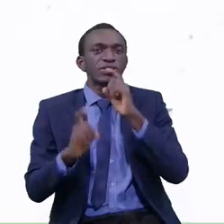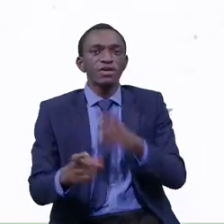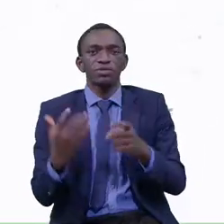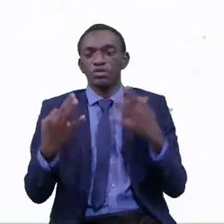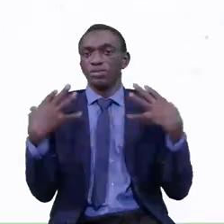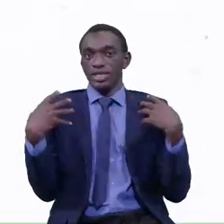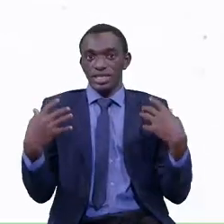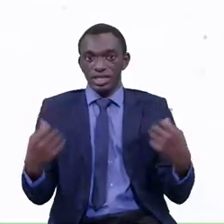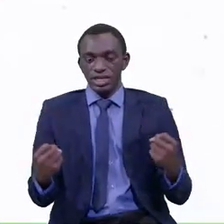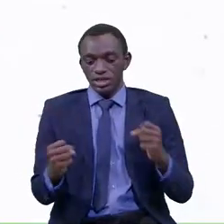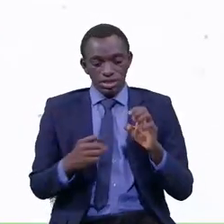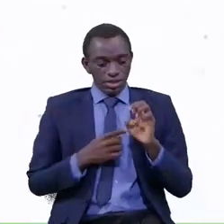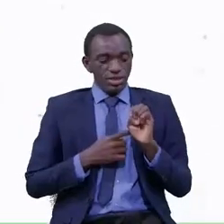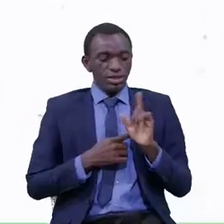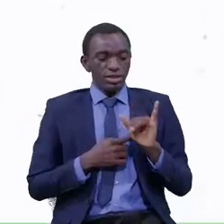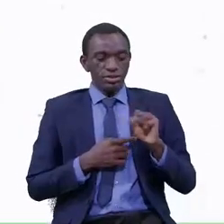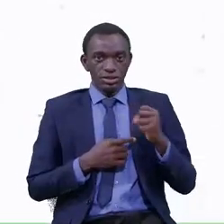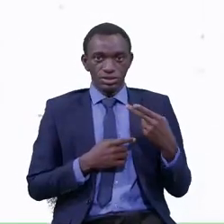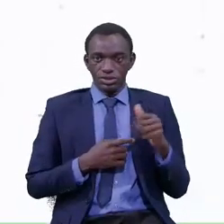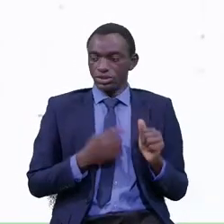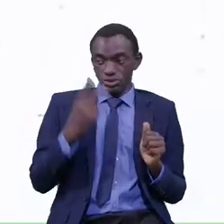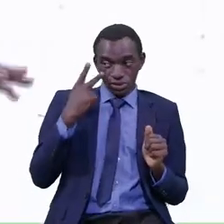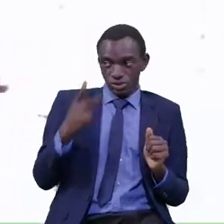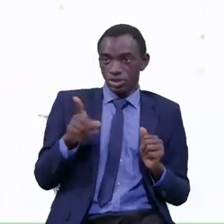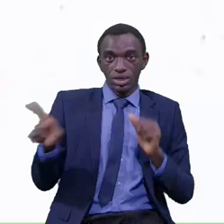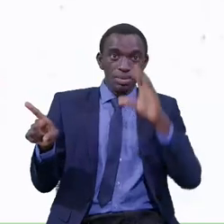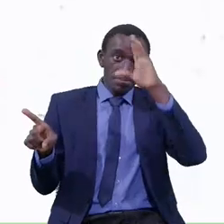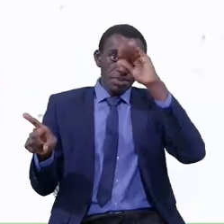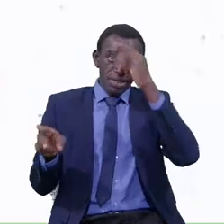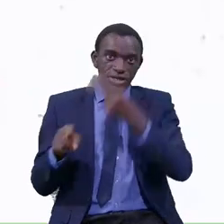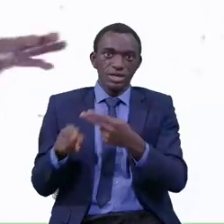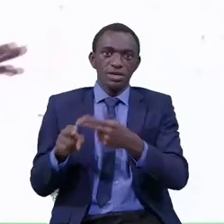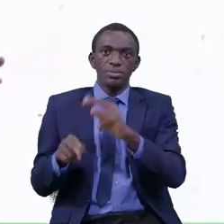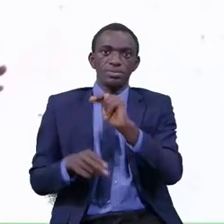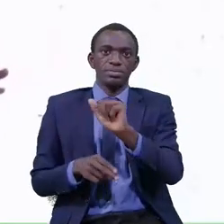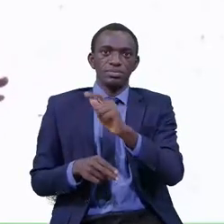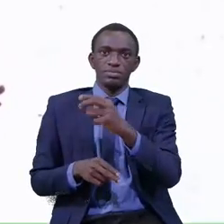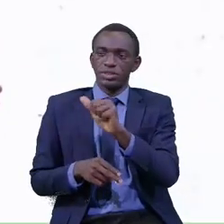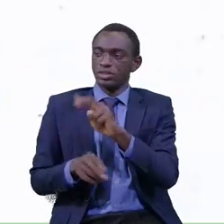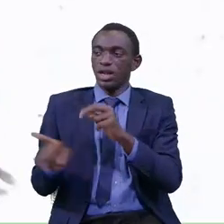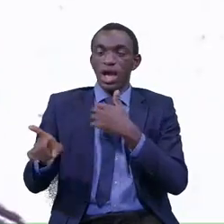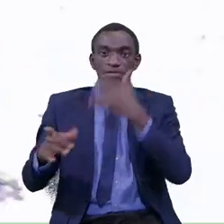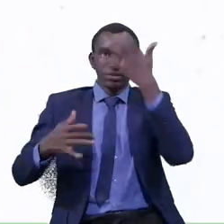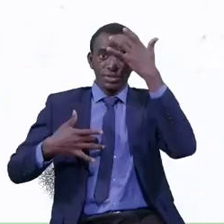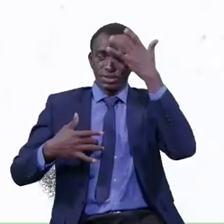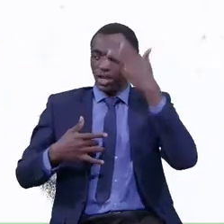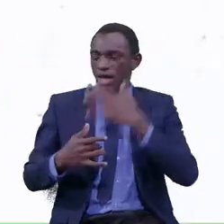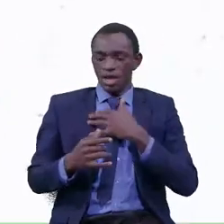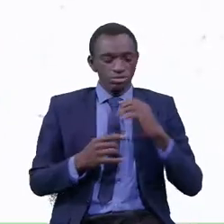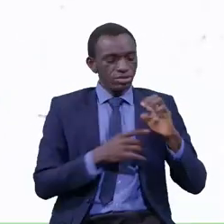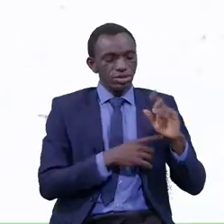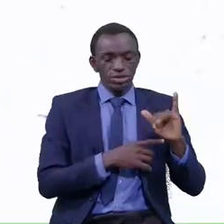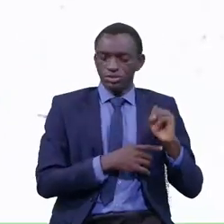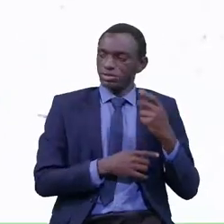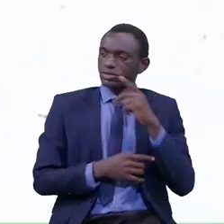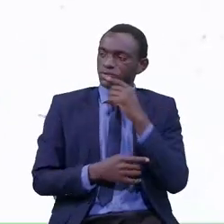homme. Élisée, il a dit, va lui dire, va te laver dans le Jourdain cette fois,